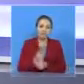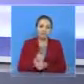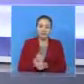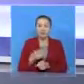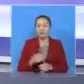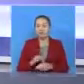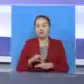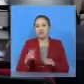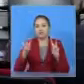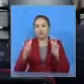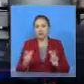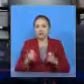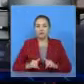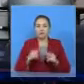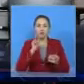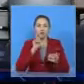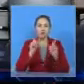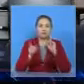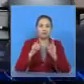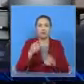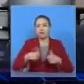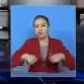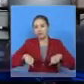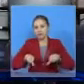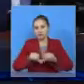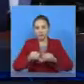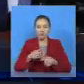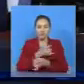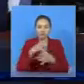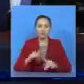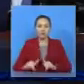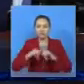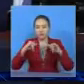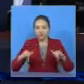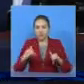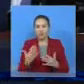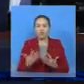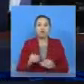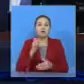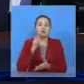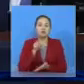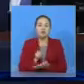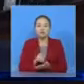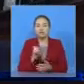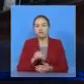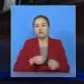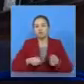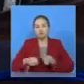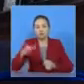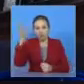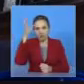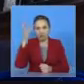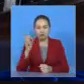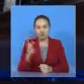Этой теме было посвящено заседание постоянной комиссии по социально-культурному развитию. Как доложил руководитель управления образования